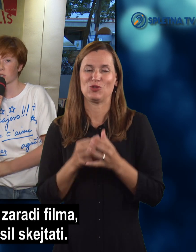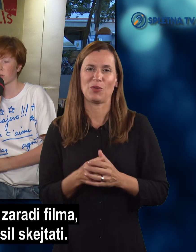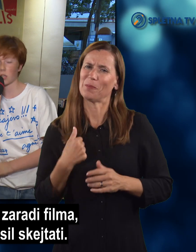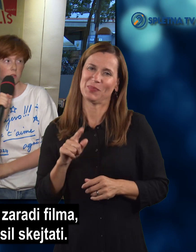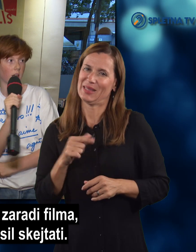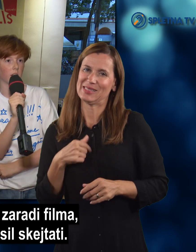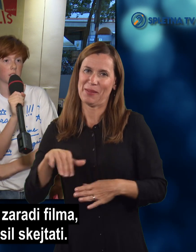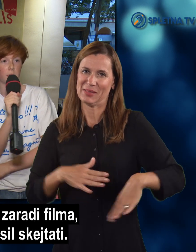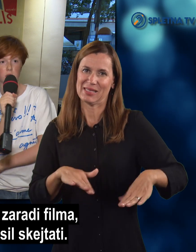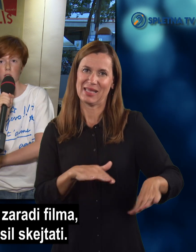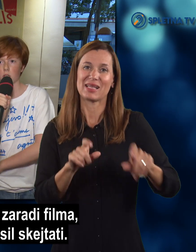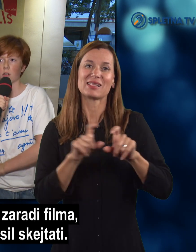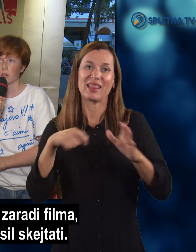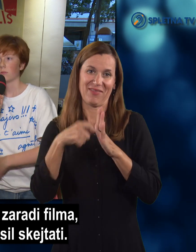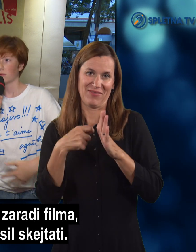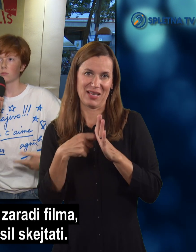filma prišel vse do tega, da sem